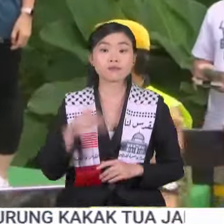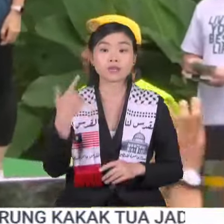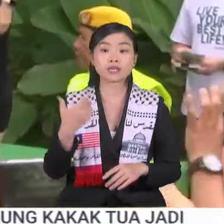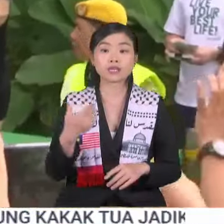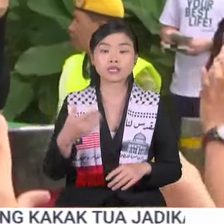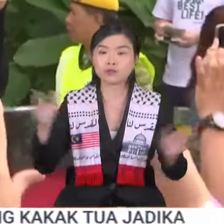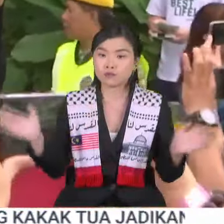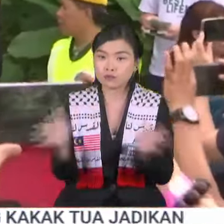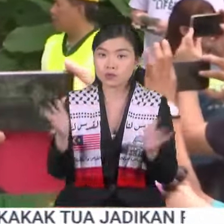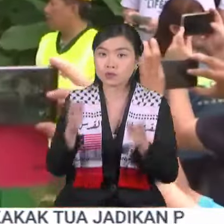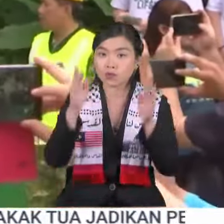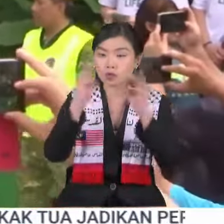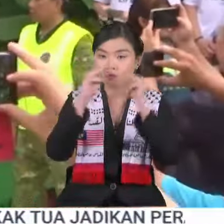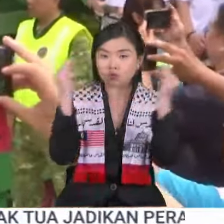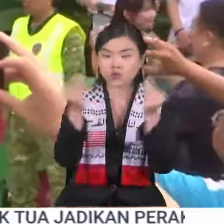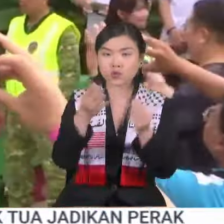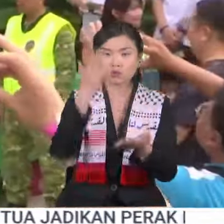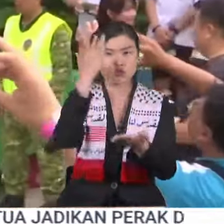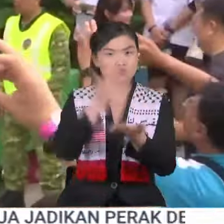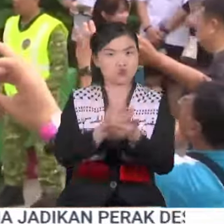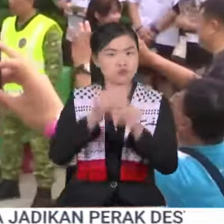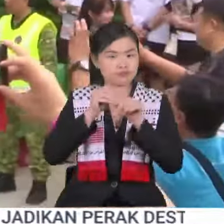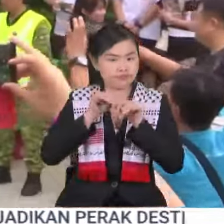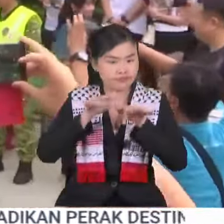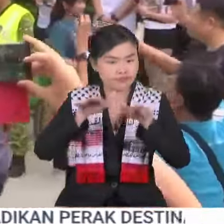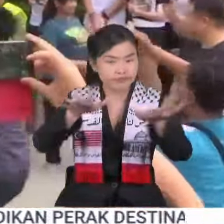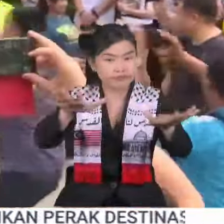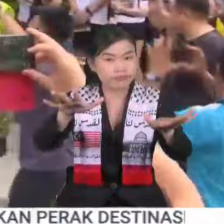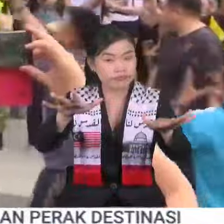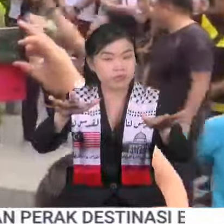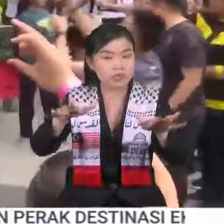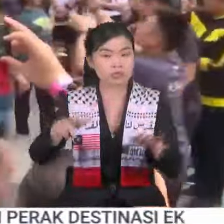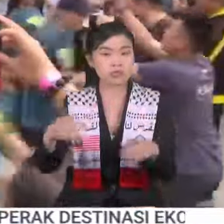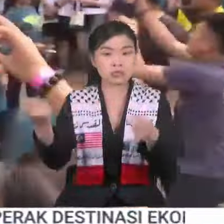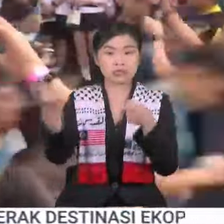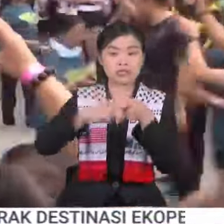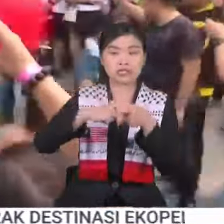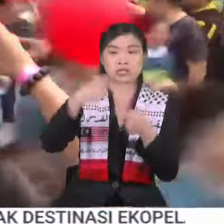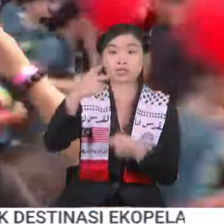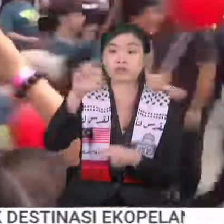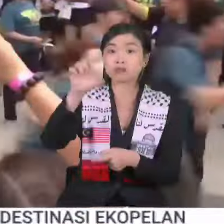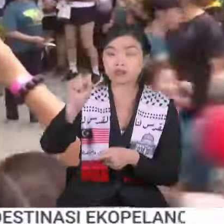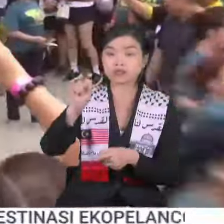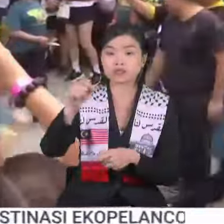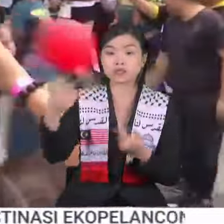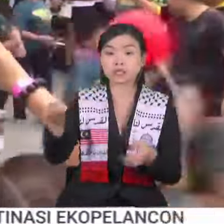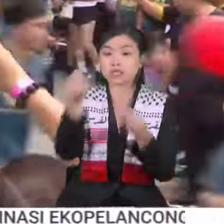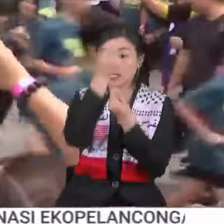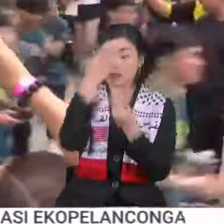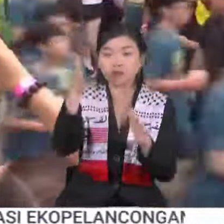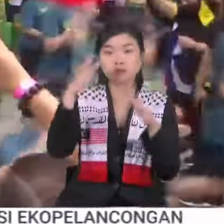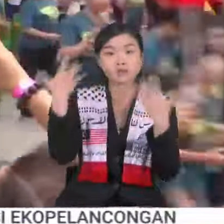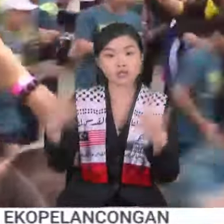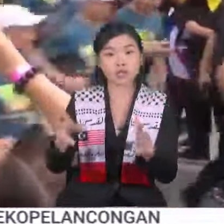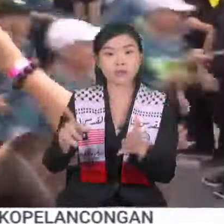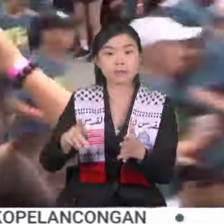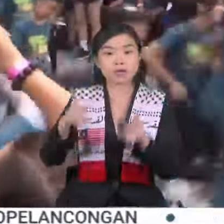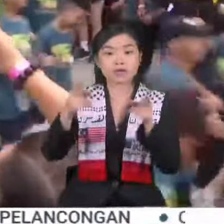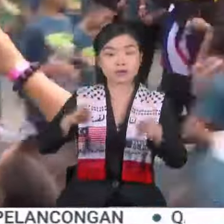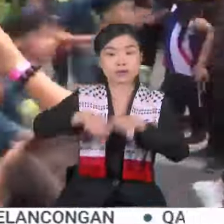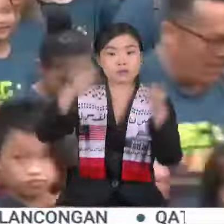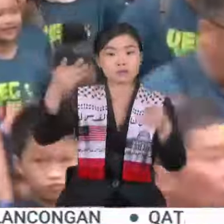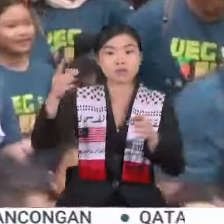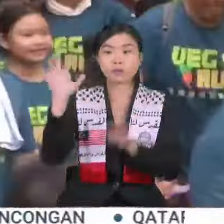Beliau turut menyeru masyarakat untuk berhenti membuat sebarang spekulasi berhubung kes berkenaan. Dia berkata demikian selepas perasmian larian Vagrant